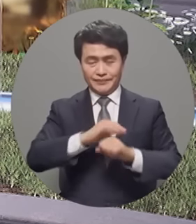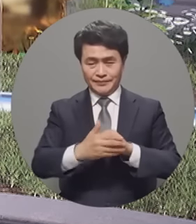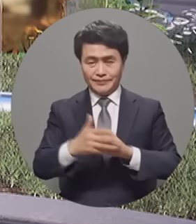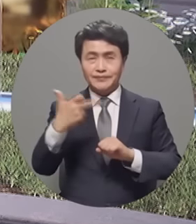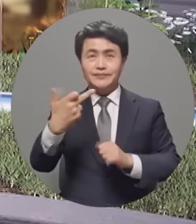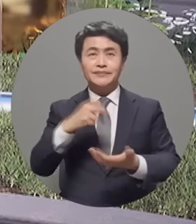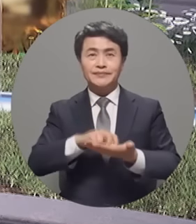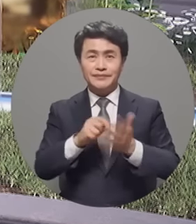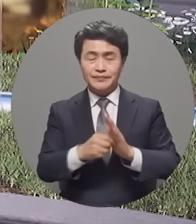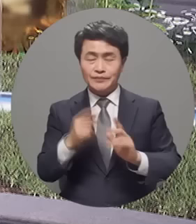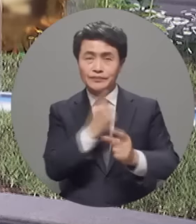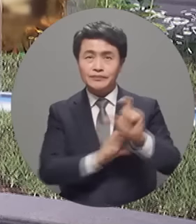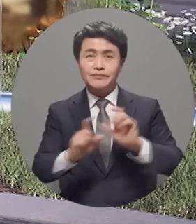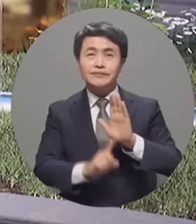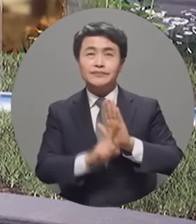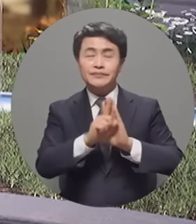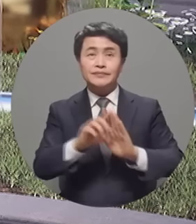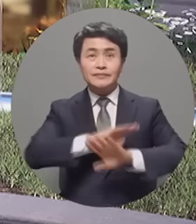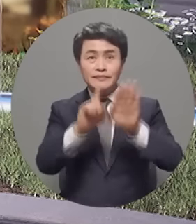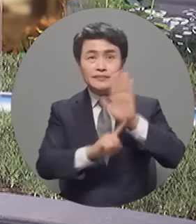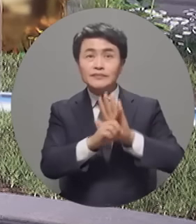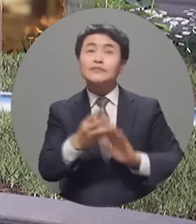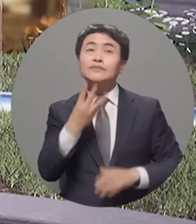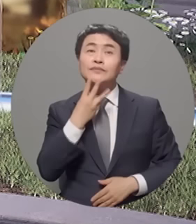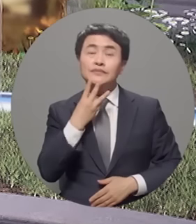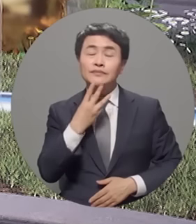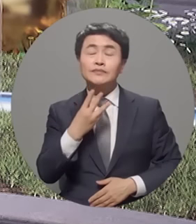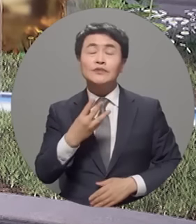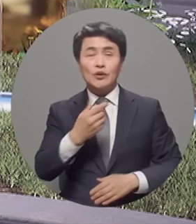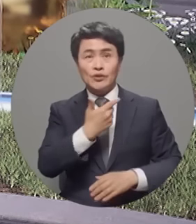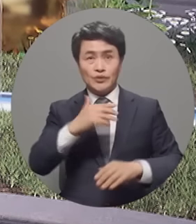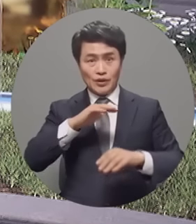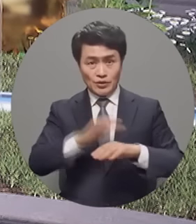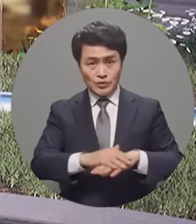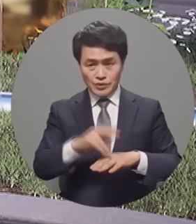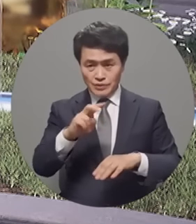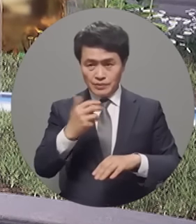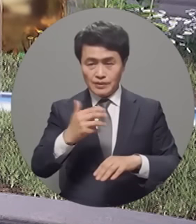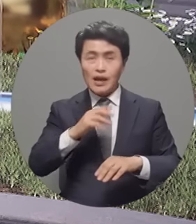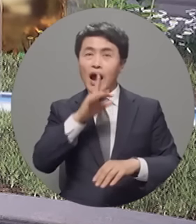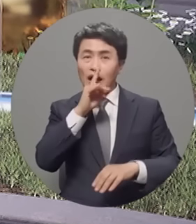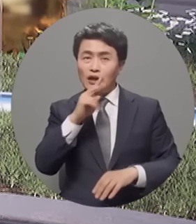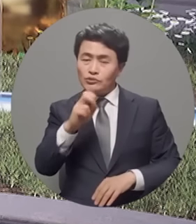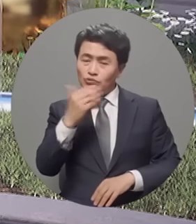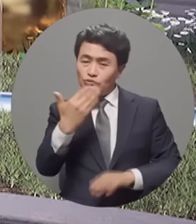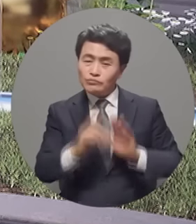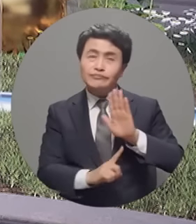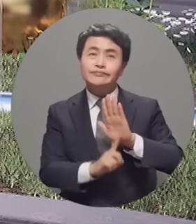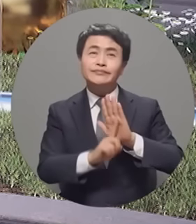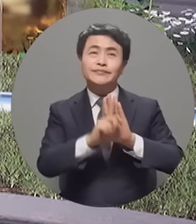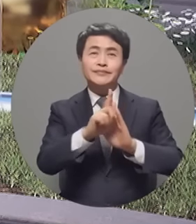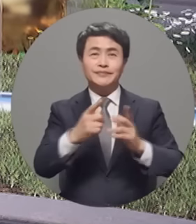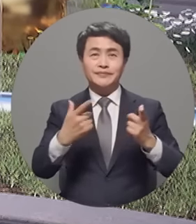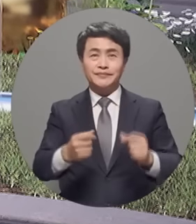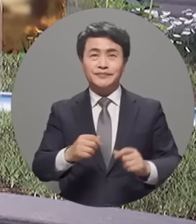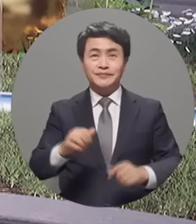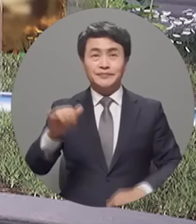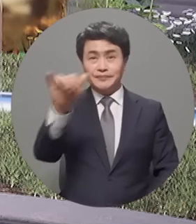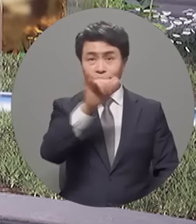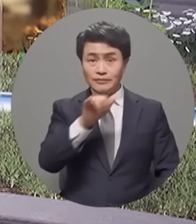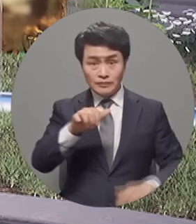12도로 오늘보다 높겠고요. 낮 최고 기온은 서울과 대전이 28도, 강릉 29도까지 오르겠습니다. 전국의